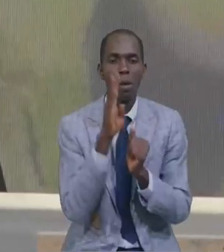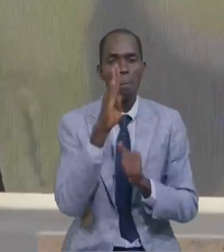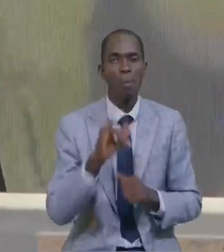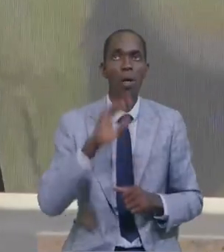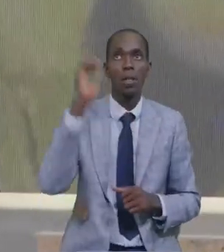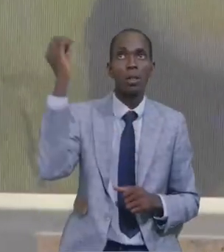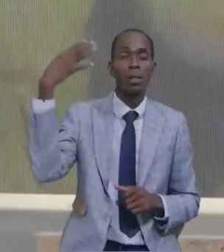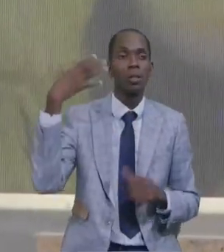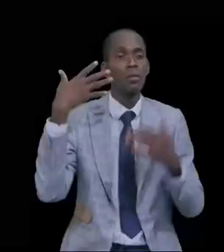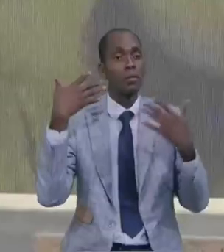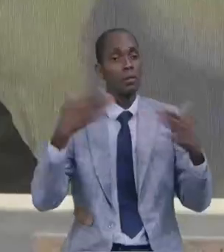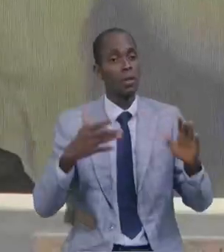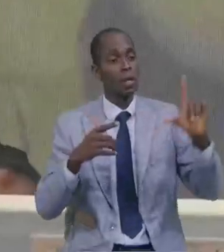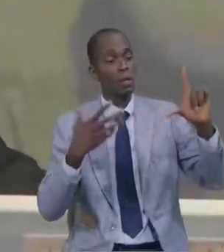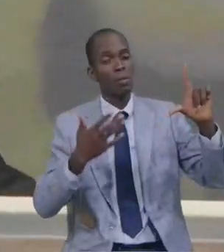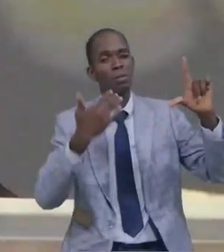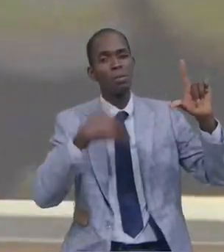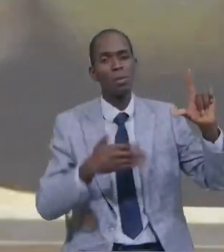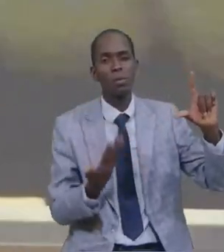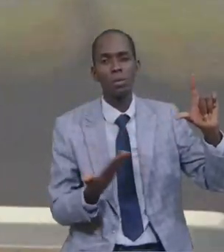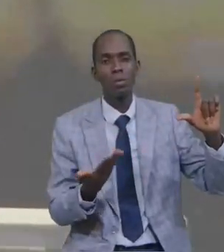vertus engendrées par la bonté.